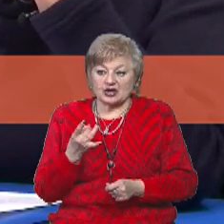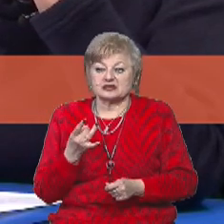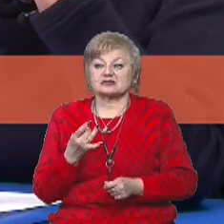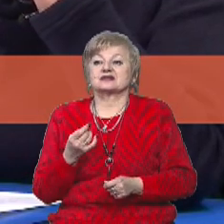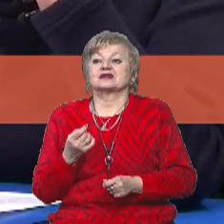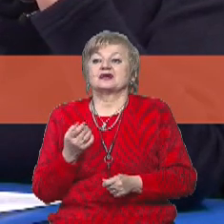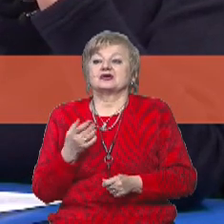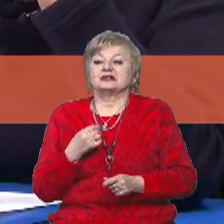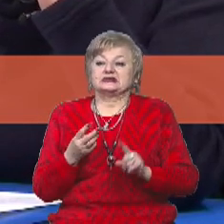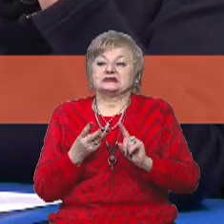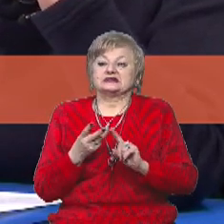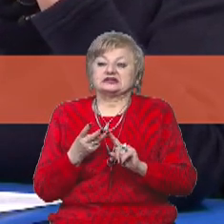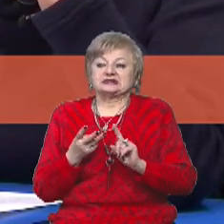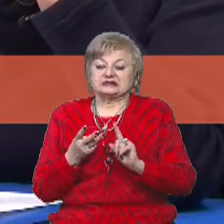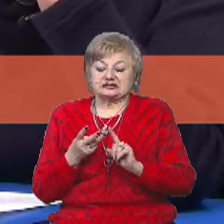вручили